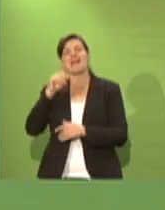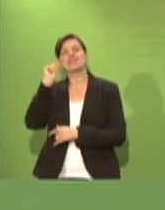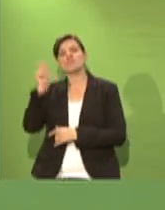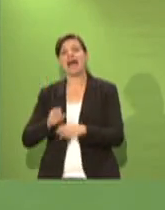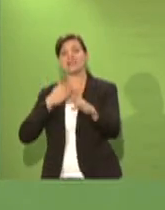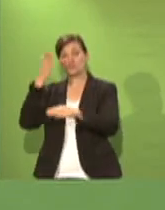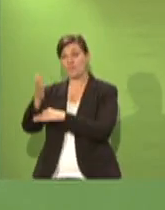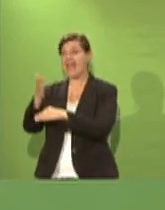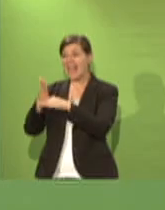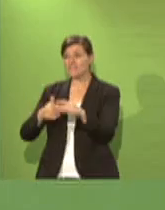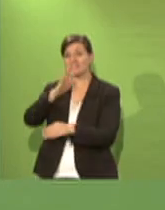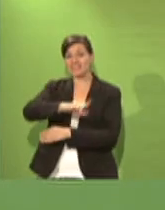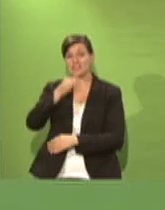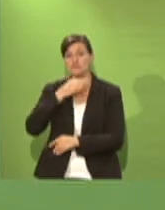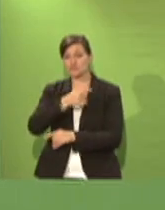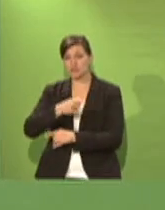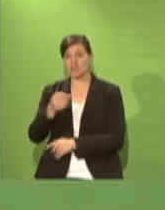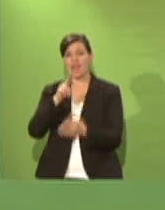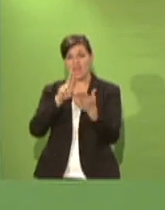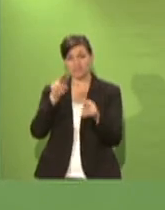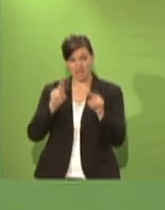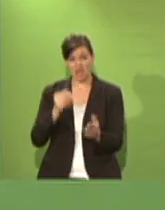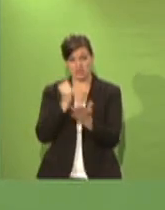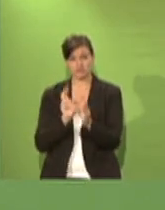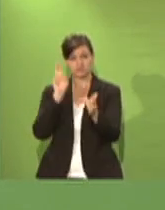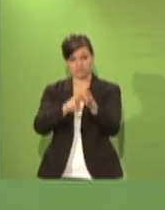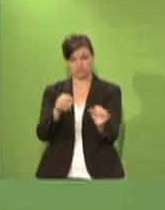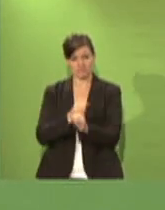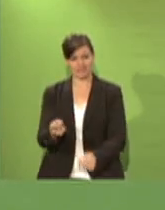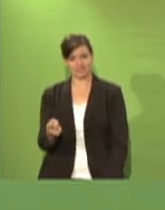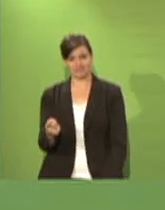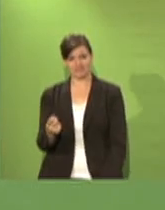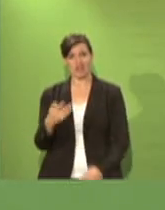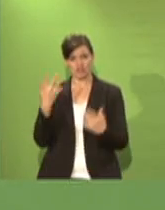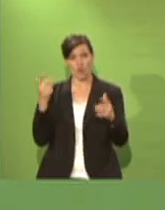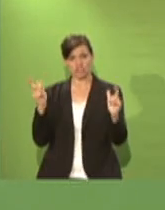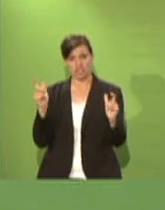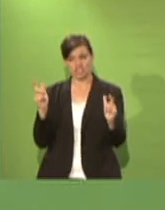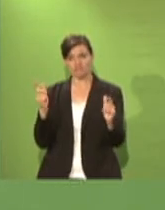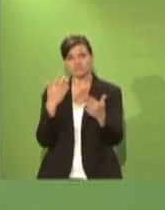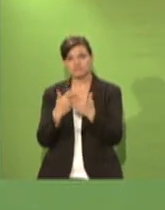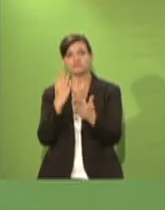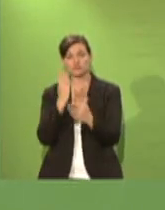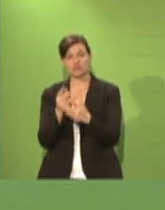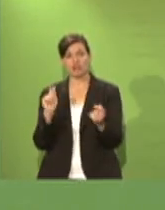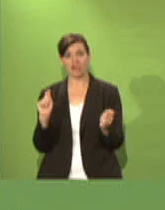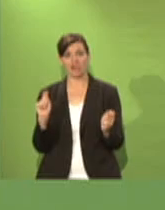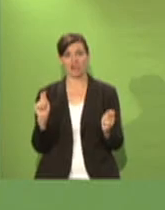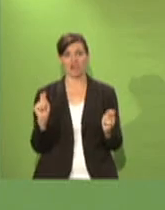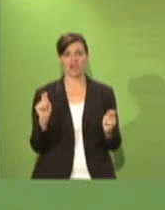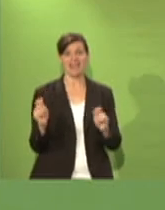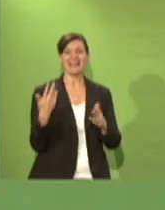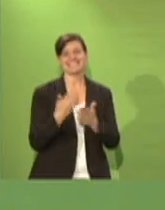sich nicht mehr ehrenamtlich engagieren können. Das macht was mit einer Gesellschaft. Und deshalb sind wir froh um den runden